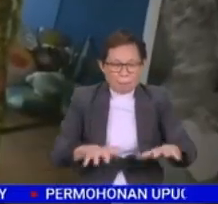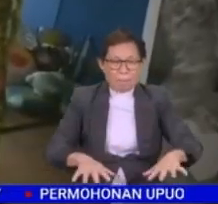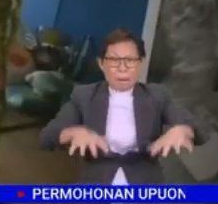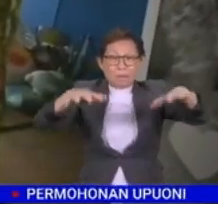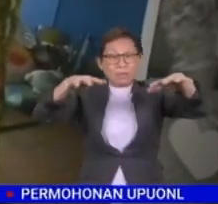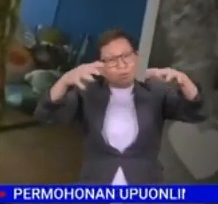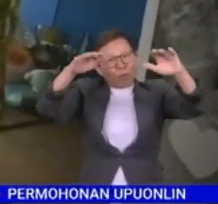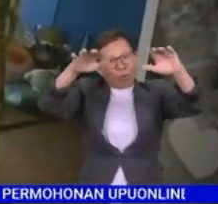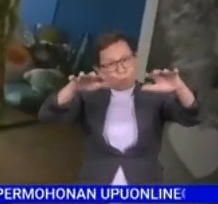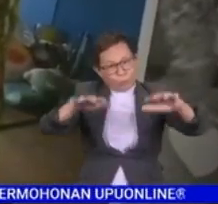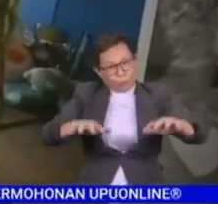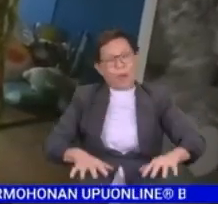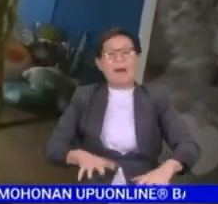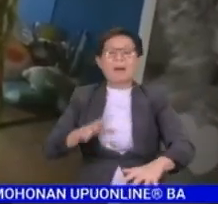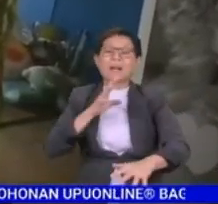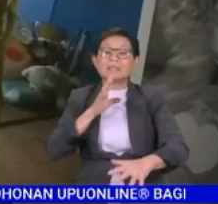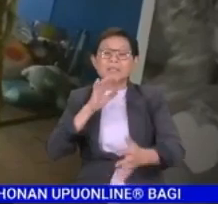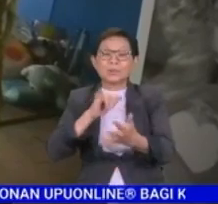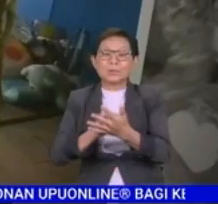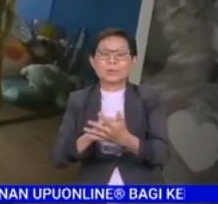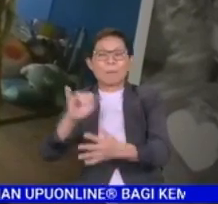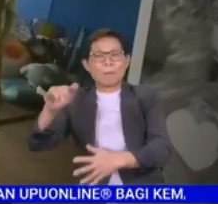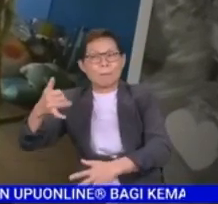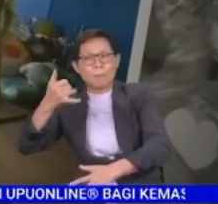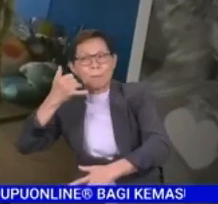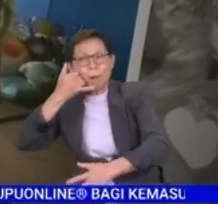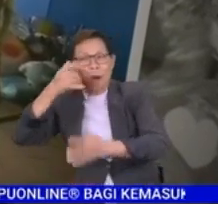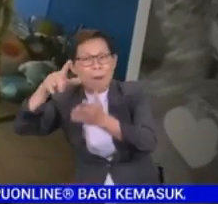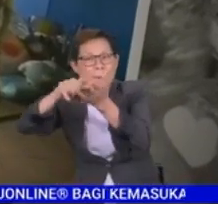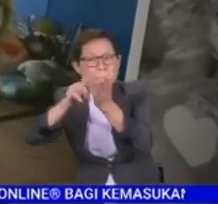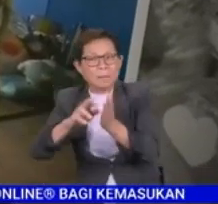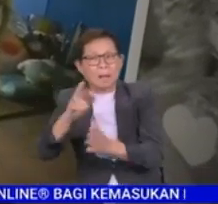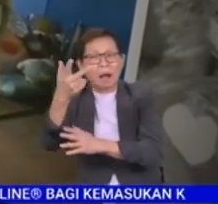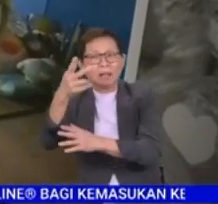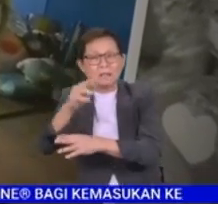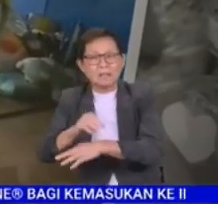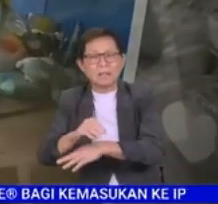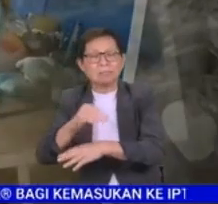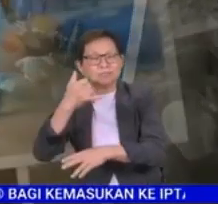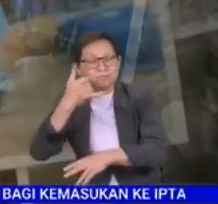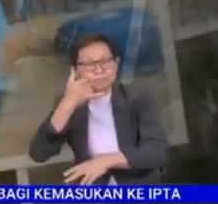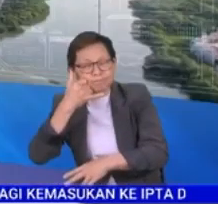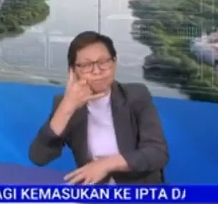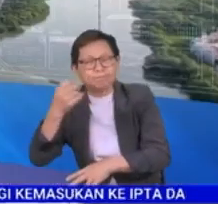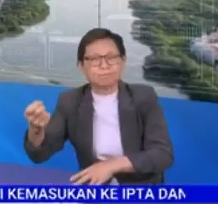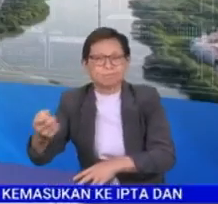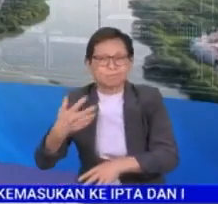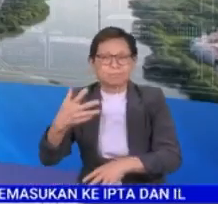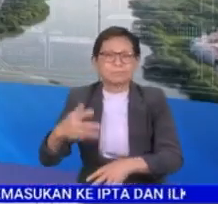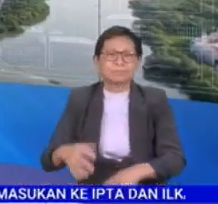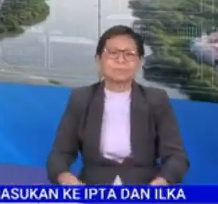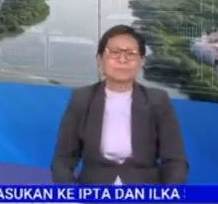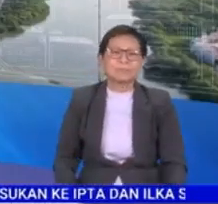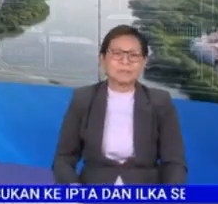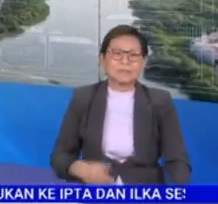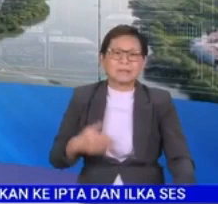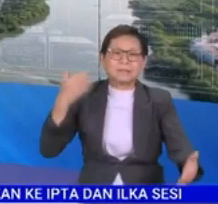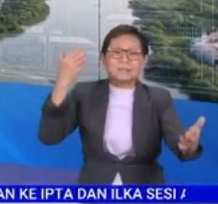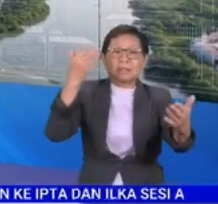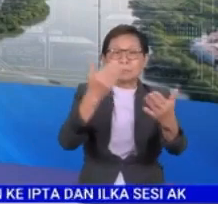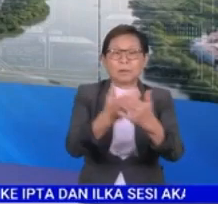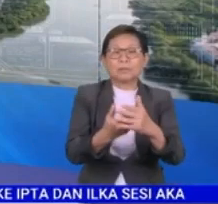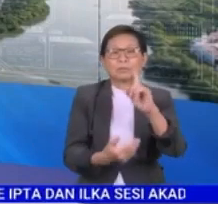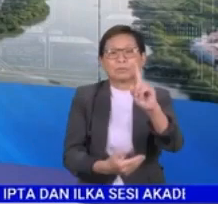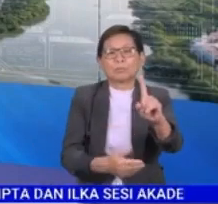surut beliau menyatakan demikian ketika dihubungi pemerintah RTM di tomor ketibaan